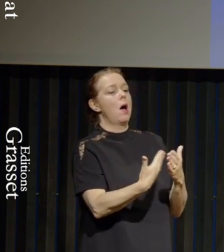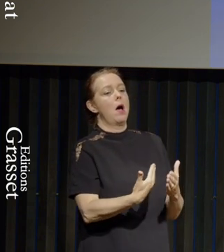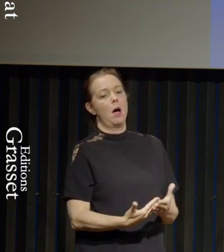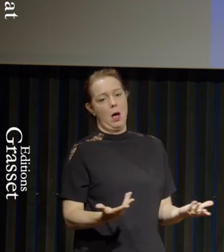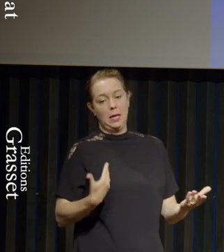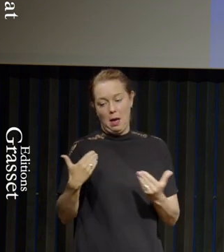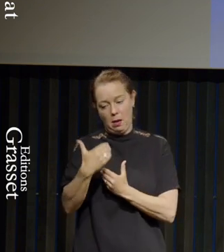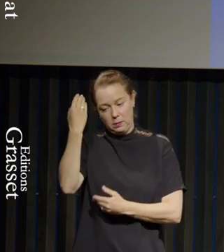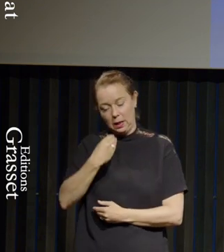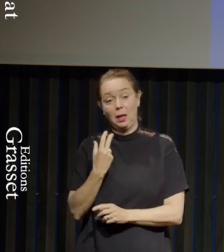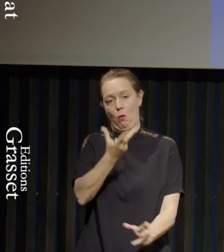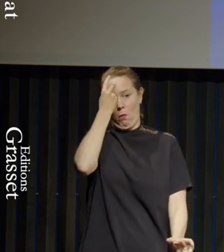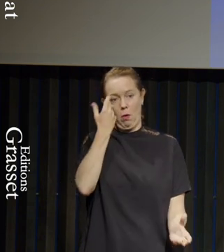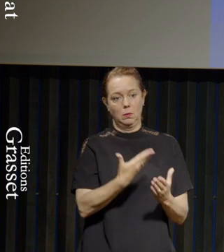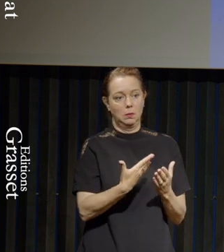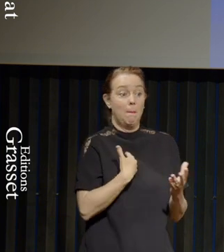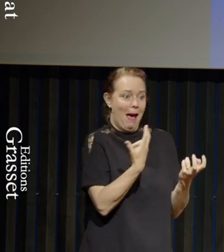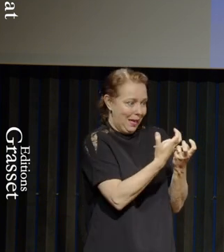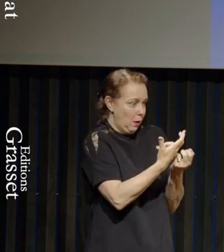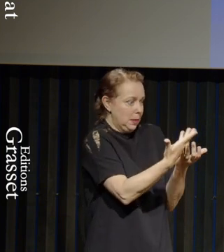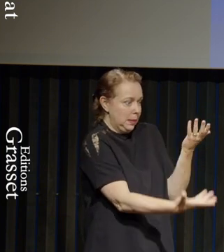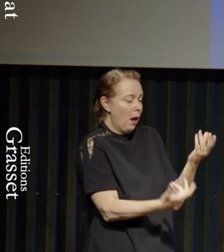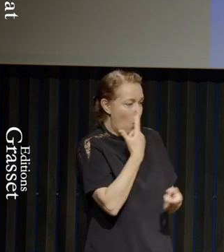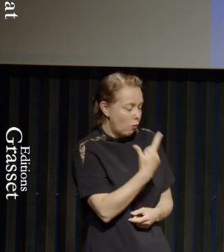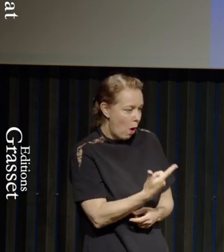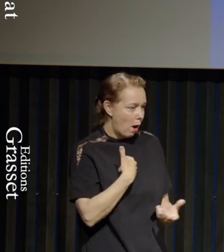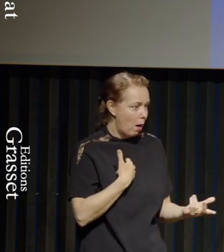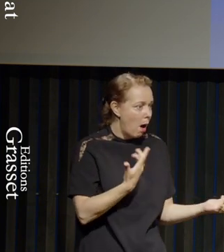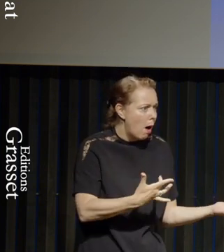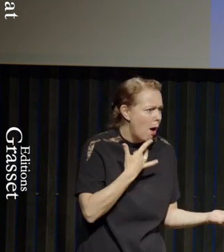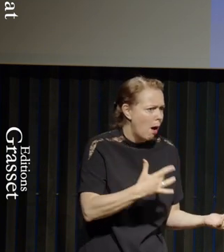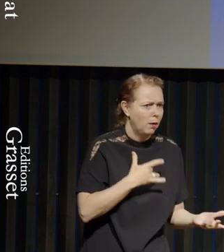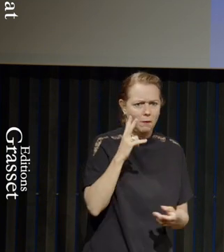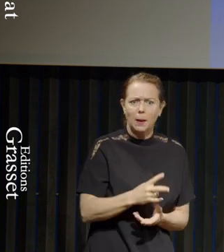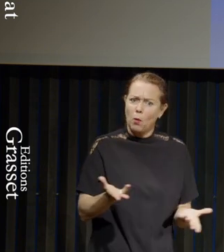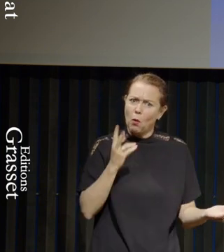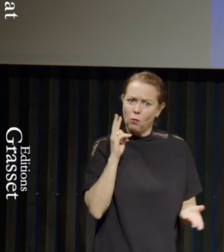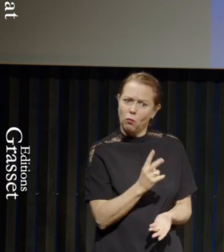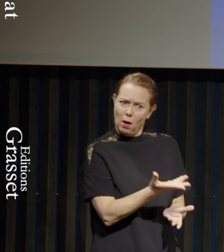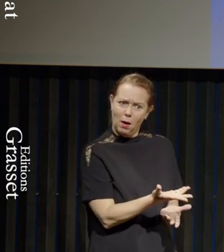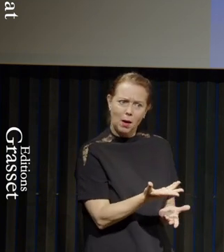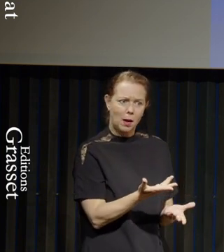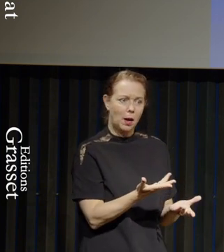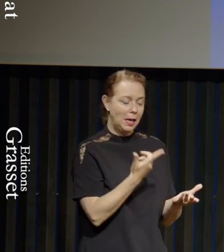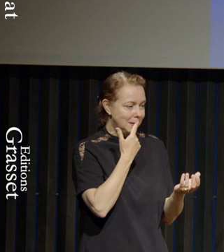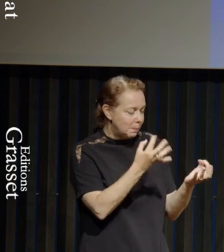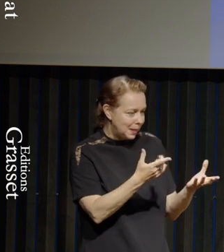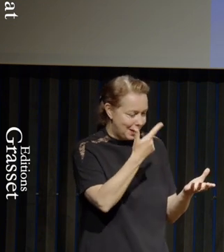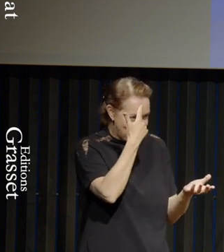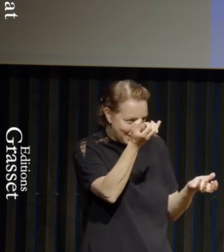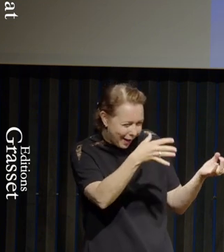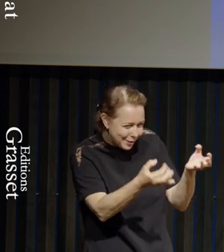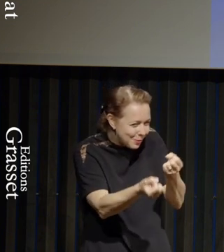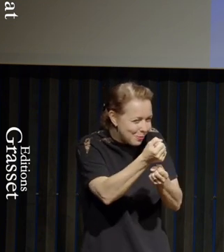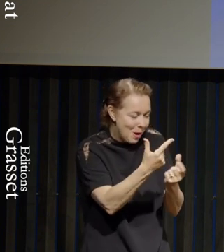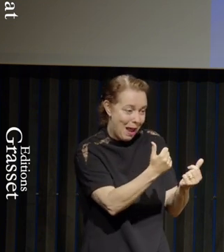la psychiatrie. On voit que c'est fascinant, on voit qu'il y a quelque chose qui n'est pas étranger à la créativité et